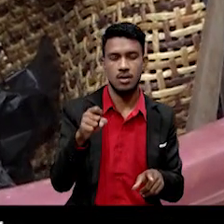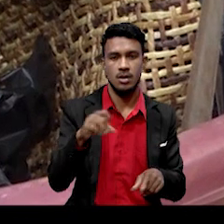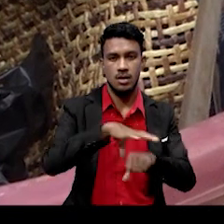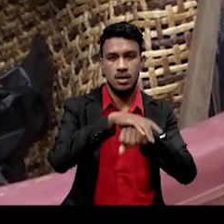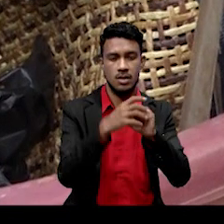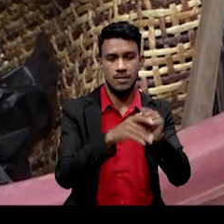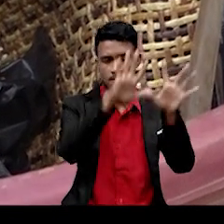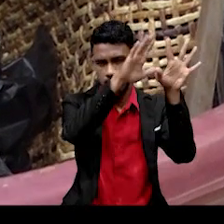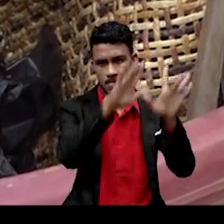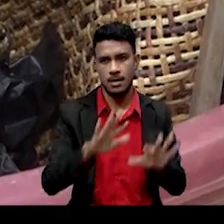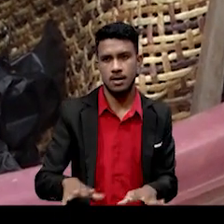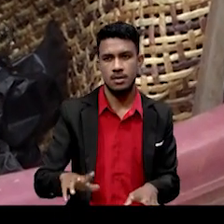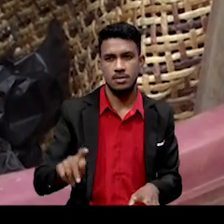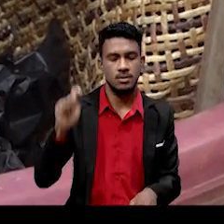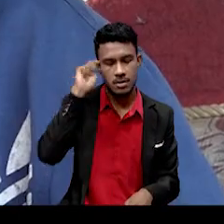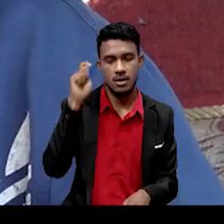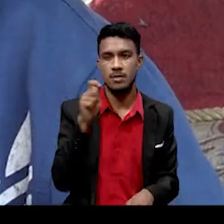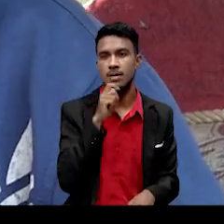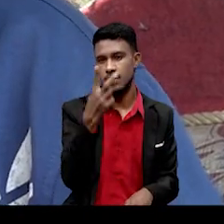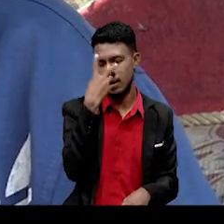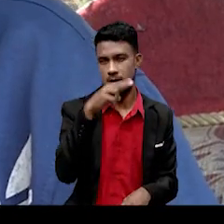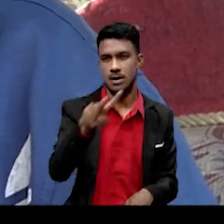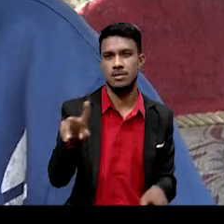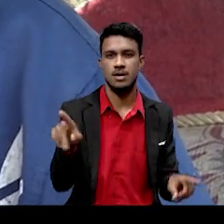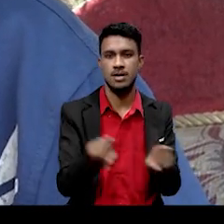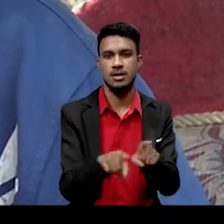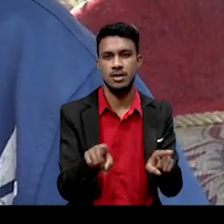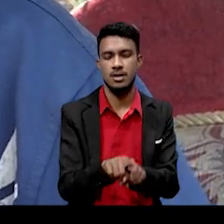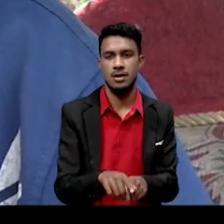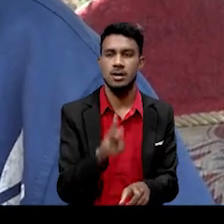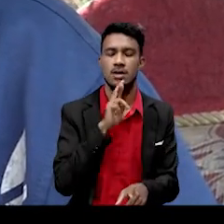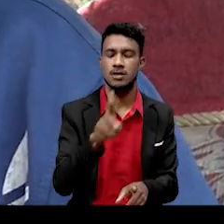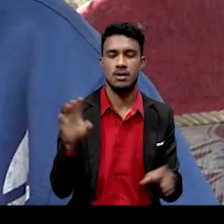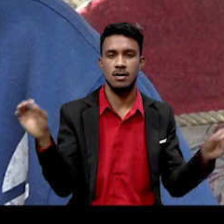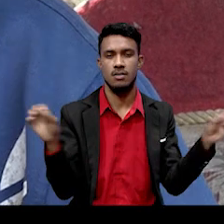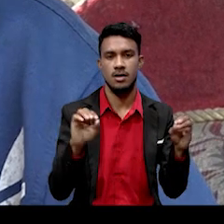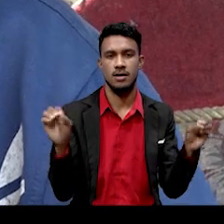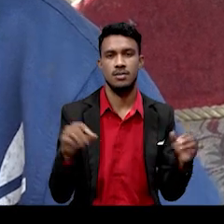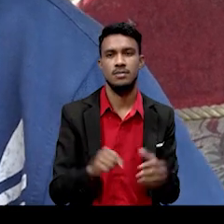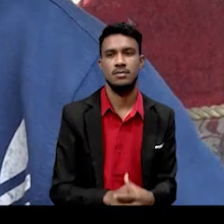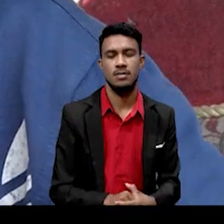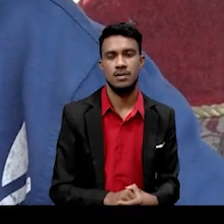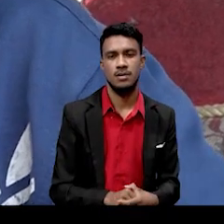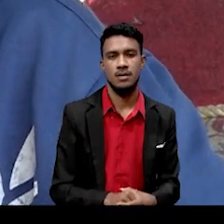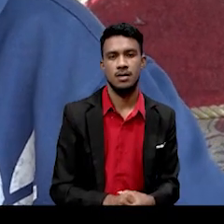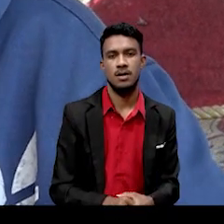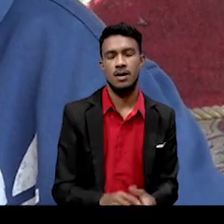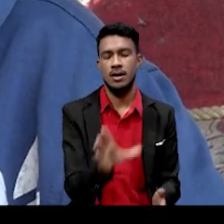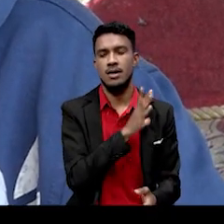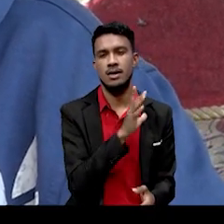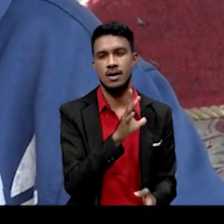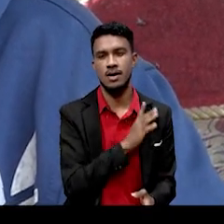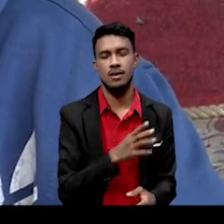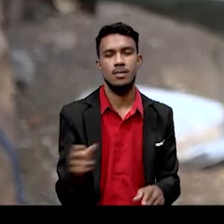governo está armatando rua que nem alimento se rabar hare hare mas ane sande resultado de lá já hein tunda to hele ta